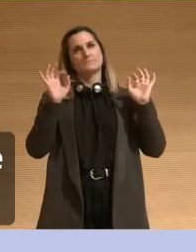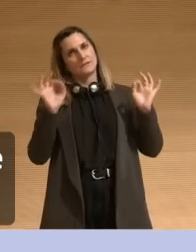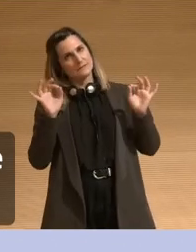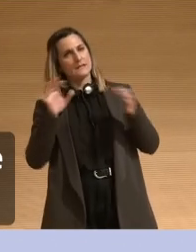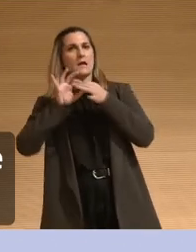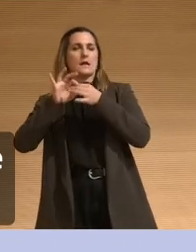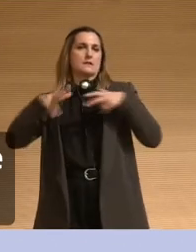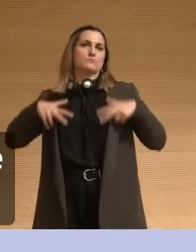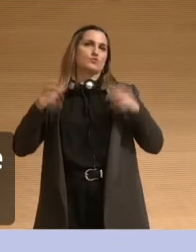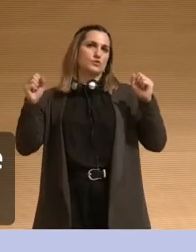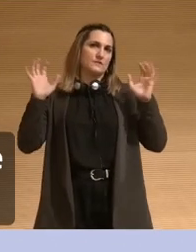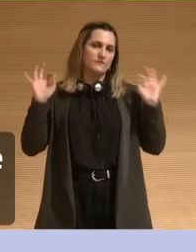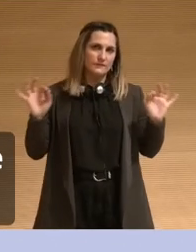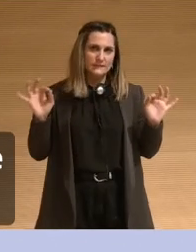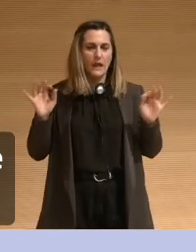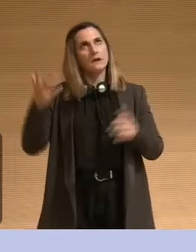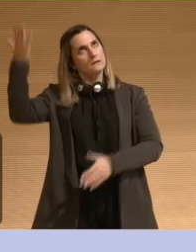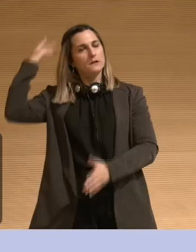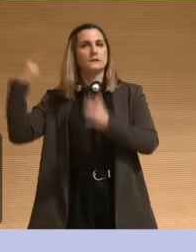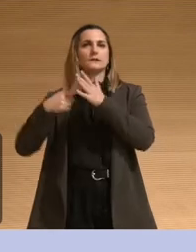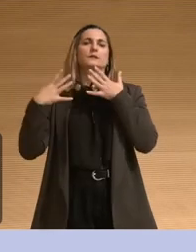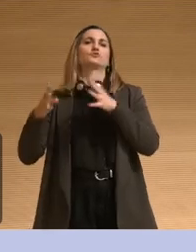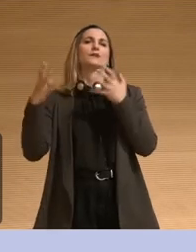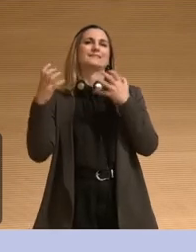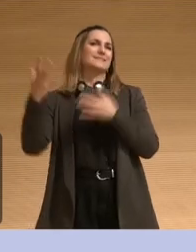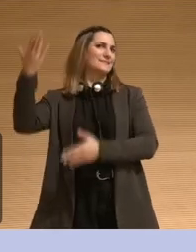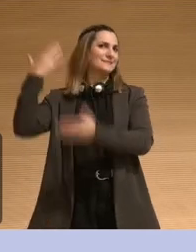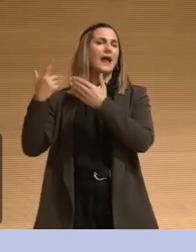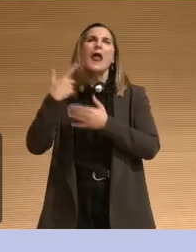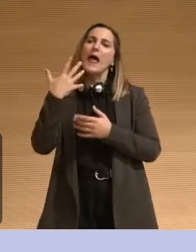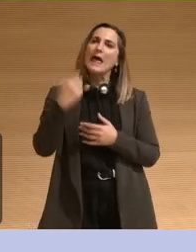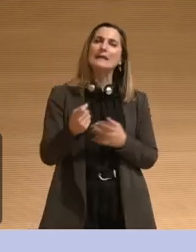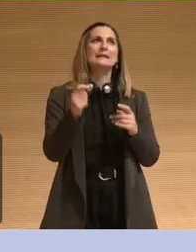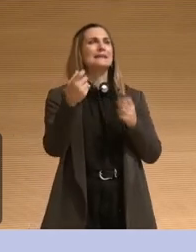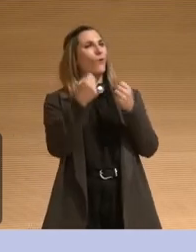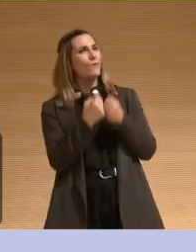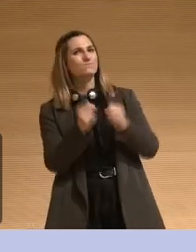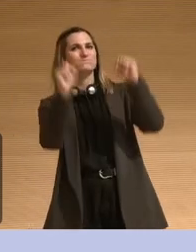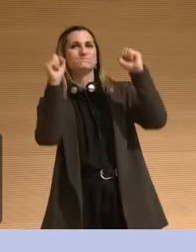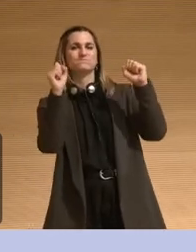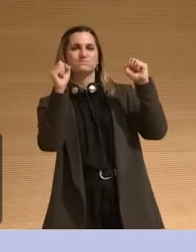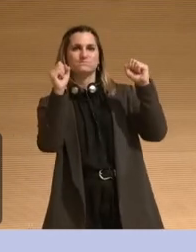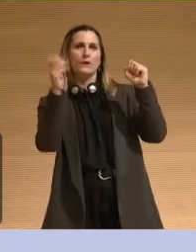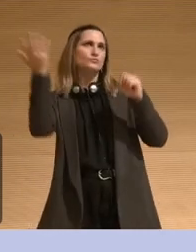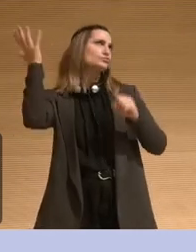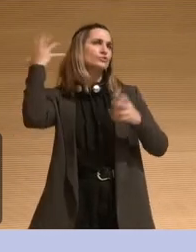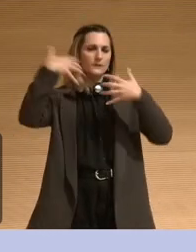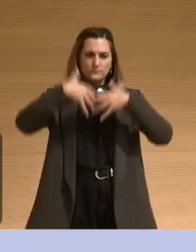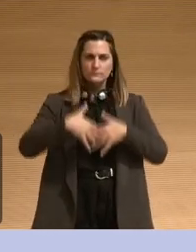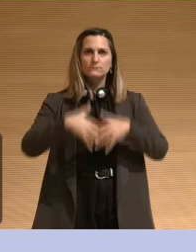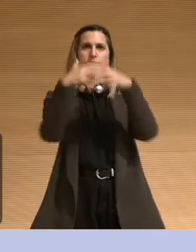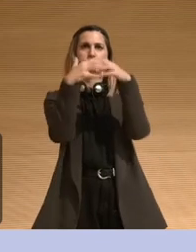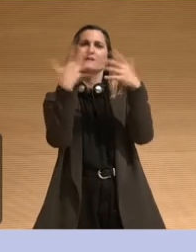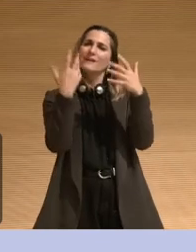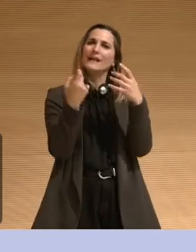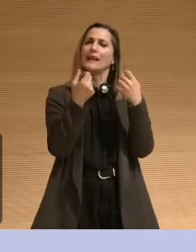το 90, τη δεκαετία του 90, αλλά έχει μια διοικητική αυτοτέλεια από το ιδρυτική του διακήρυξη,